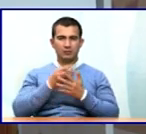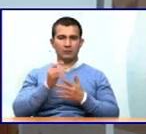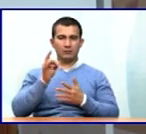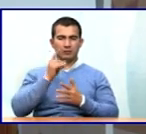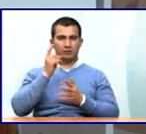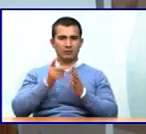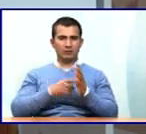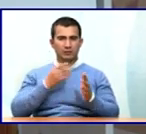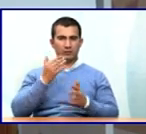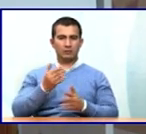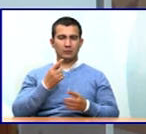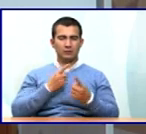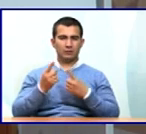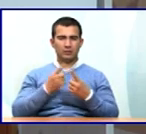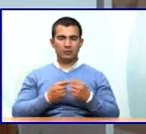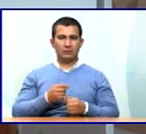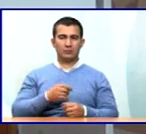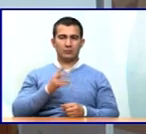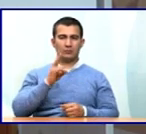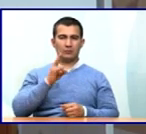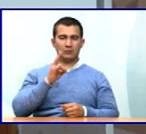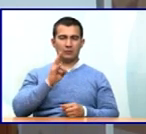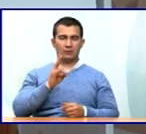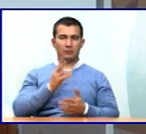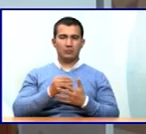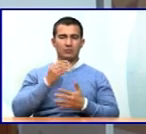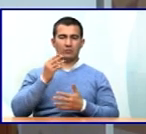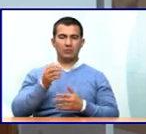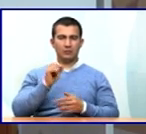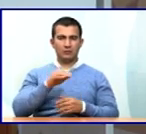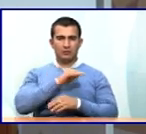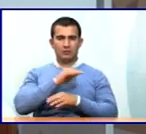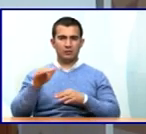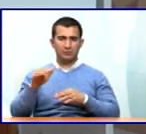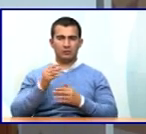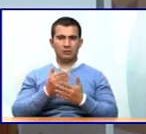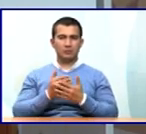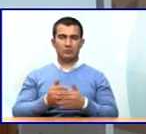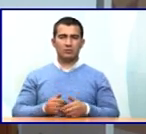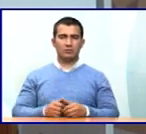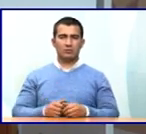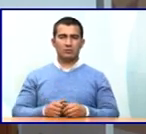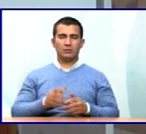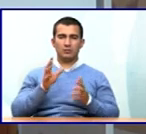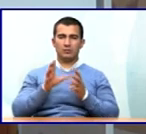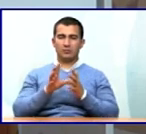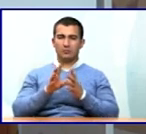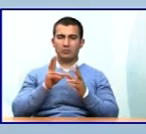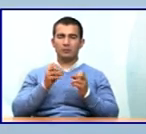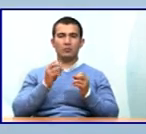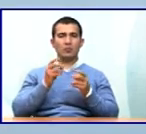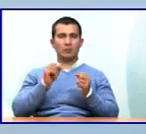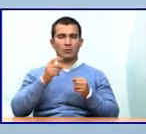birligi 1 Newton taqsim tok kuchi nimada o'lchanardi?